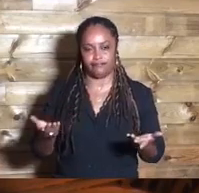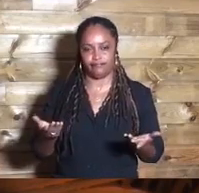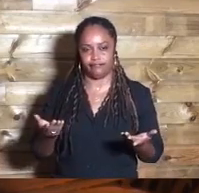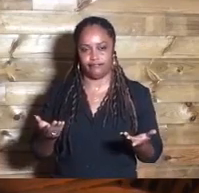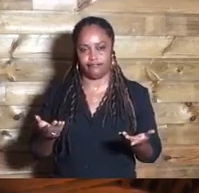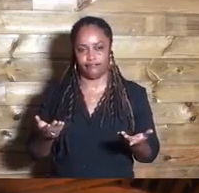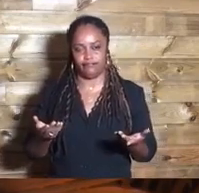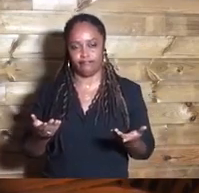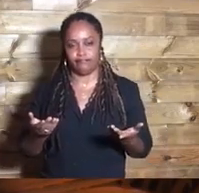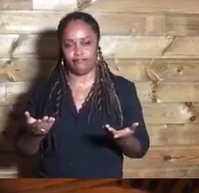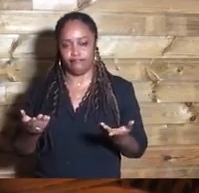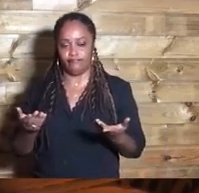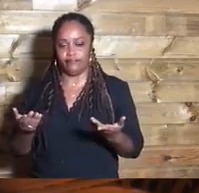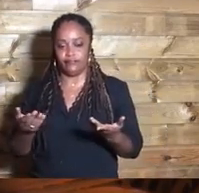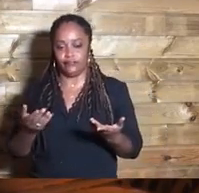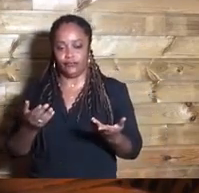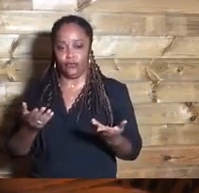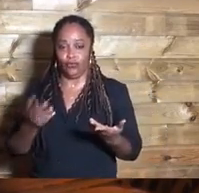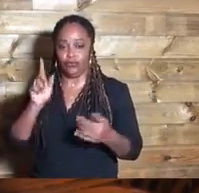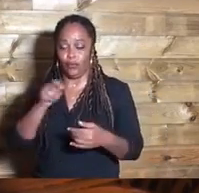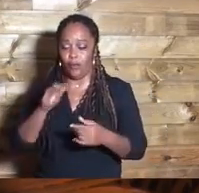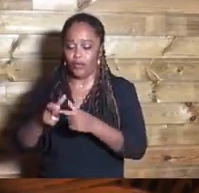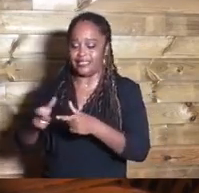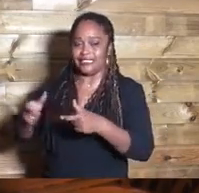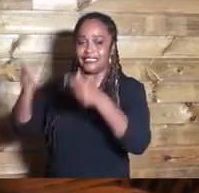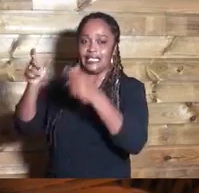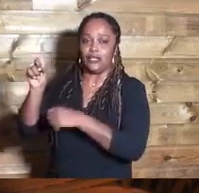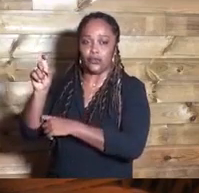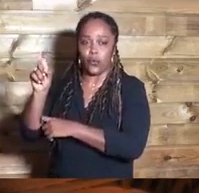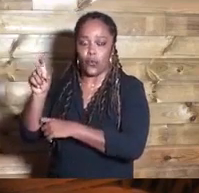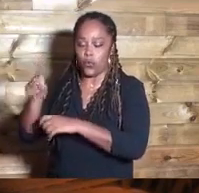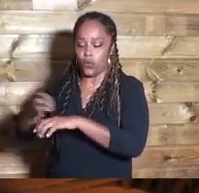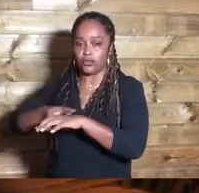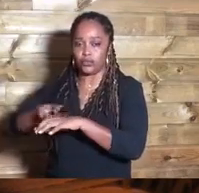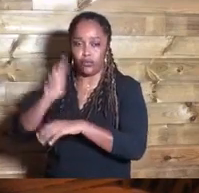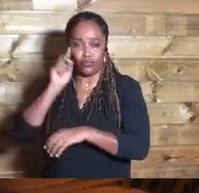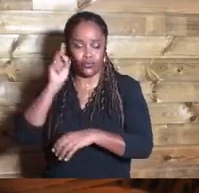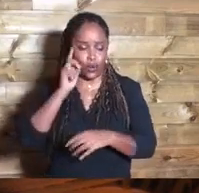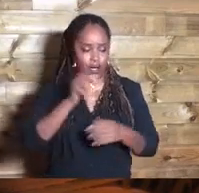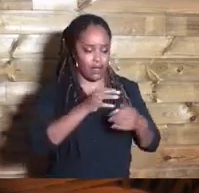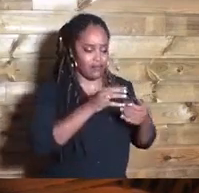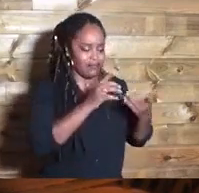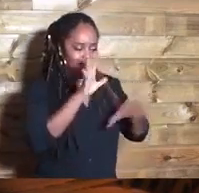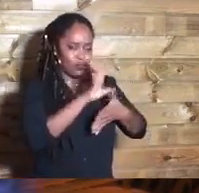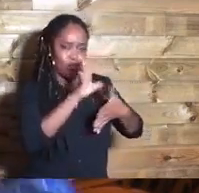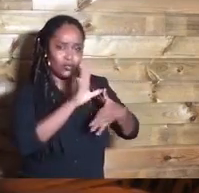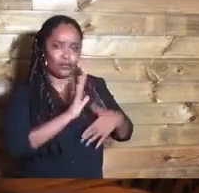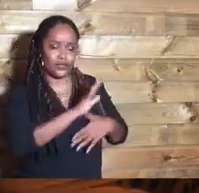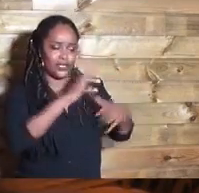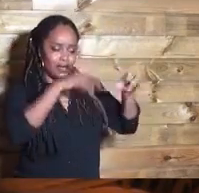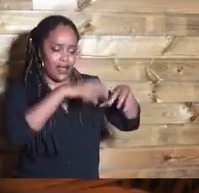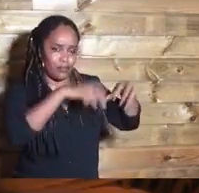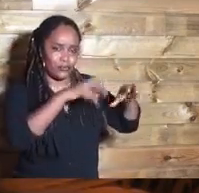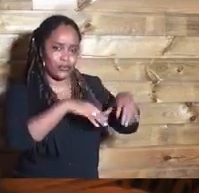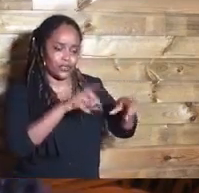nous t'ai dit que non seulement nous avons utilisé parce que nous avons un pays de sécheresse, mais ça qui est représenté pour les mondes